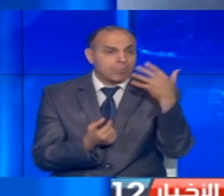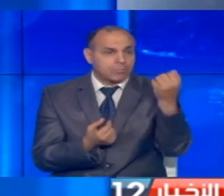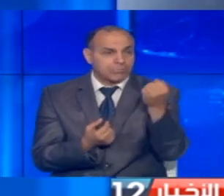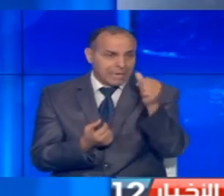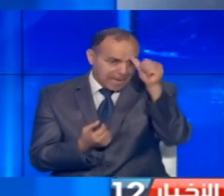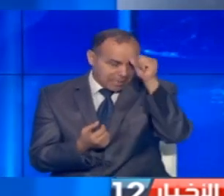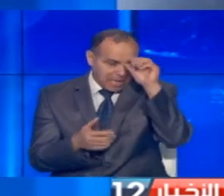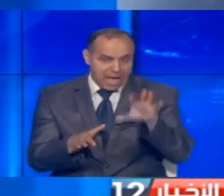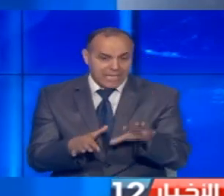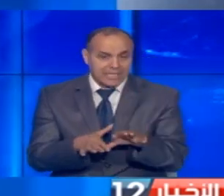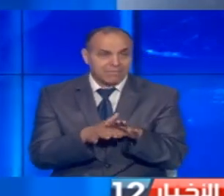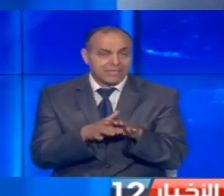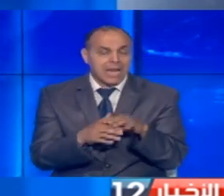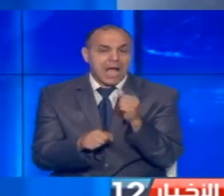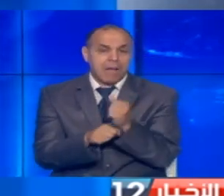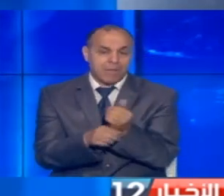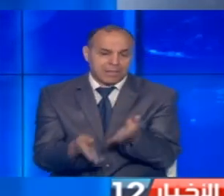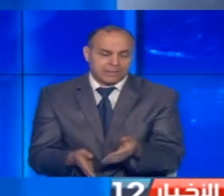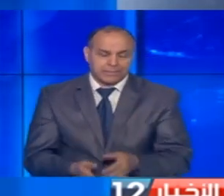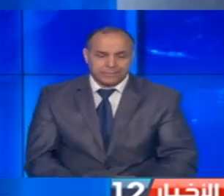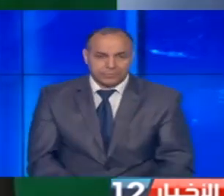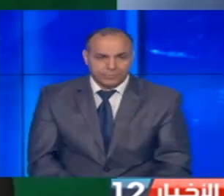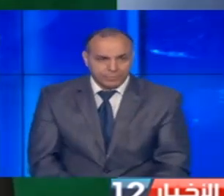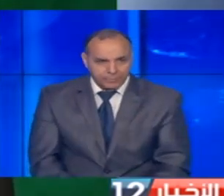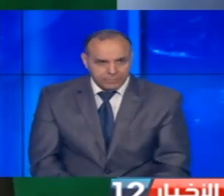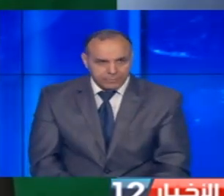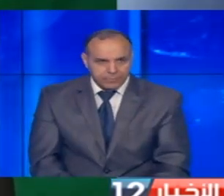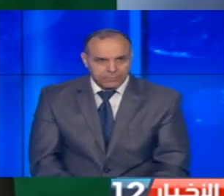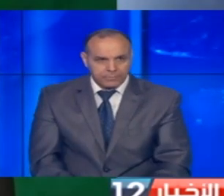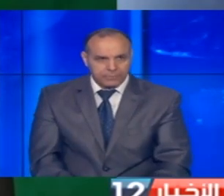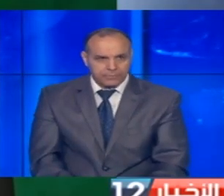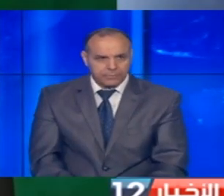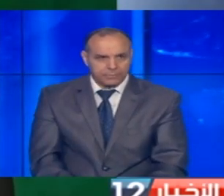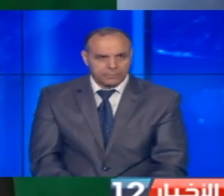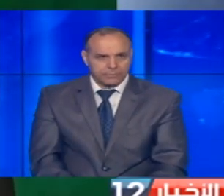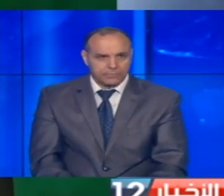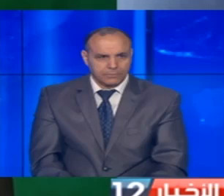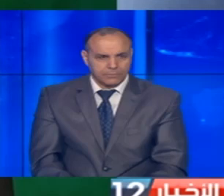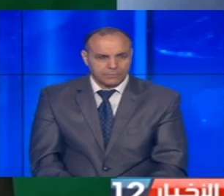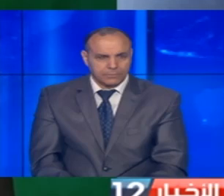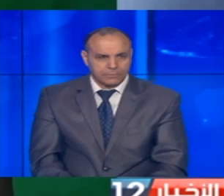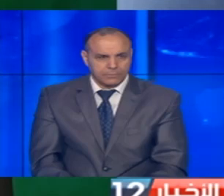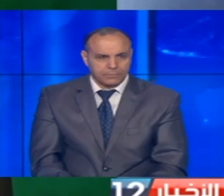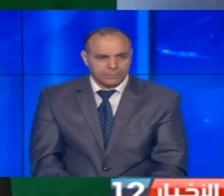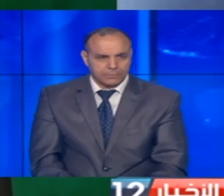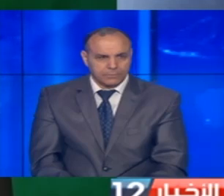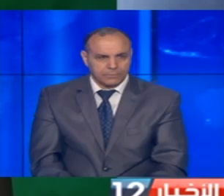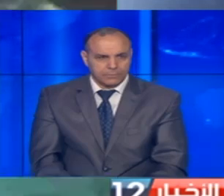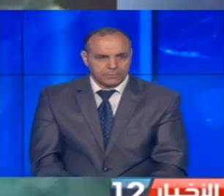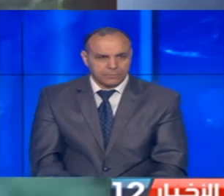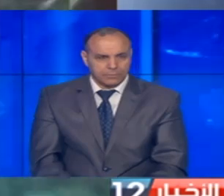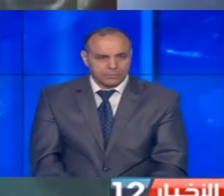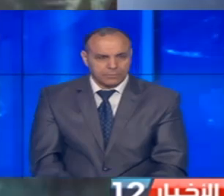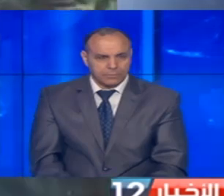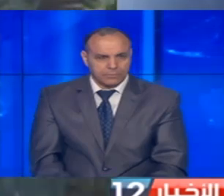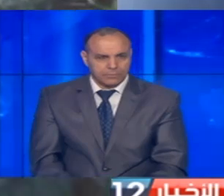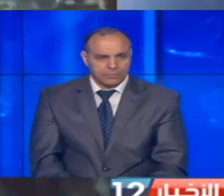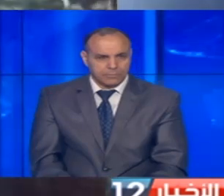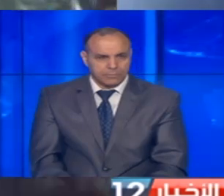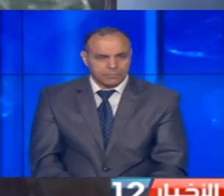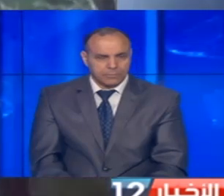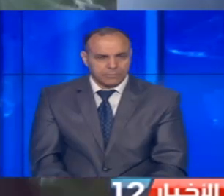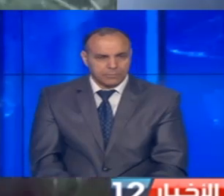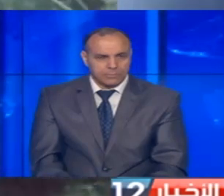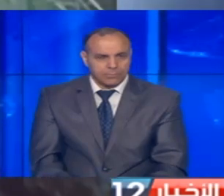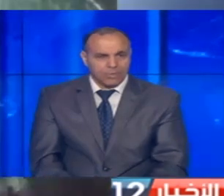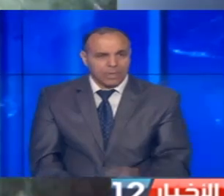الهند احتفالاته لهذا العام. A healthy planet is essential for a prosperous and peaceful future. We all have a